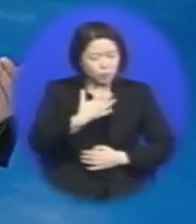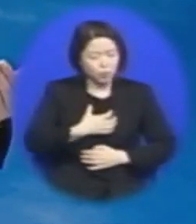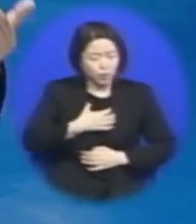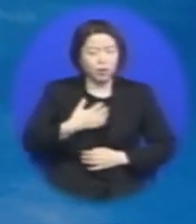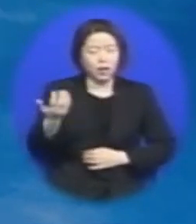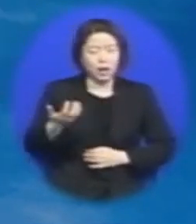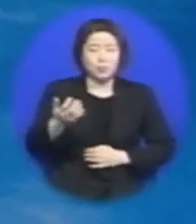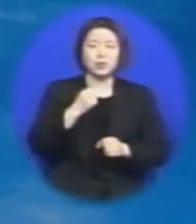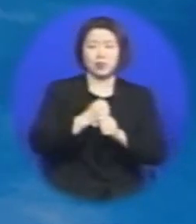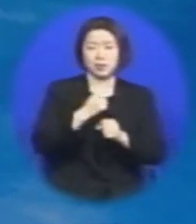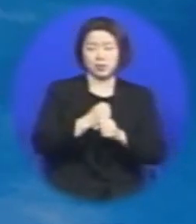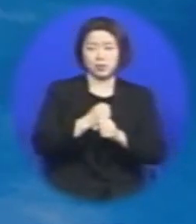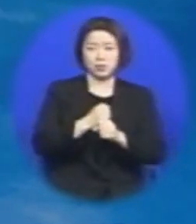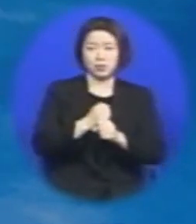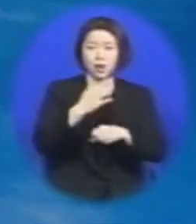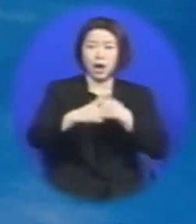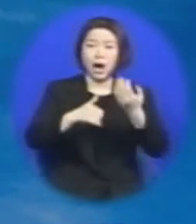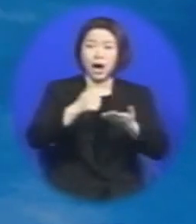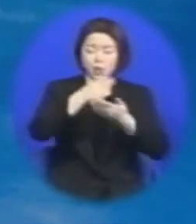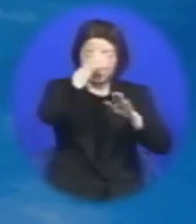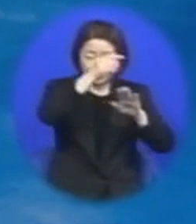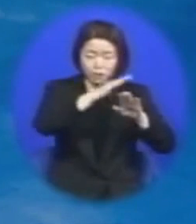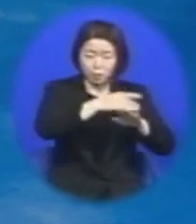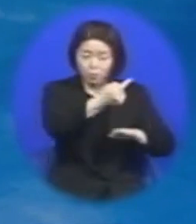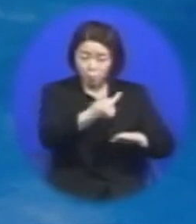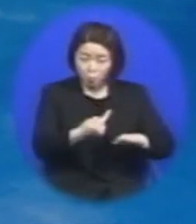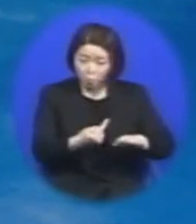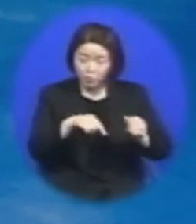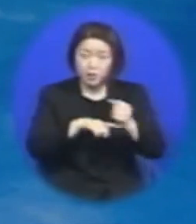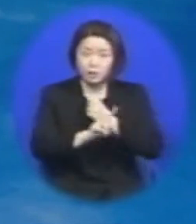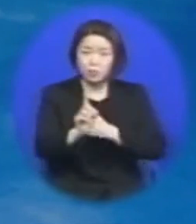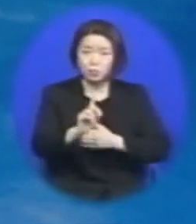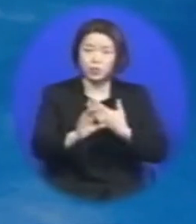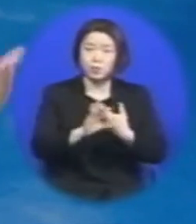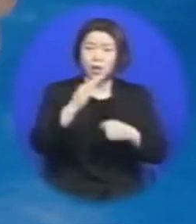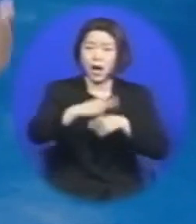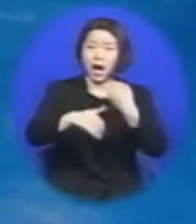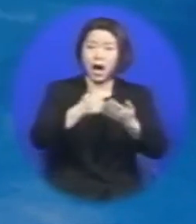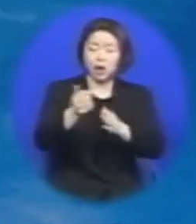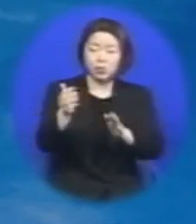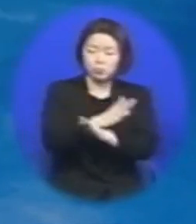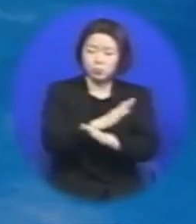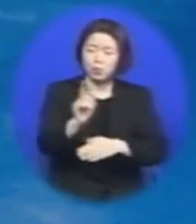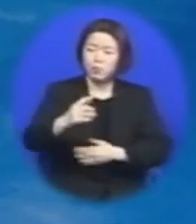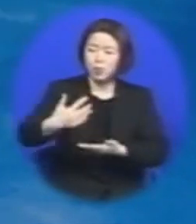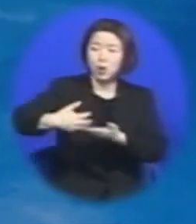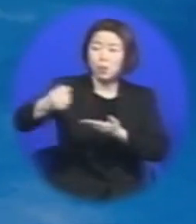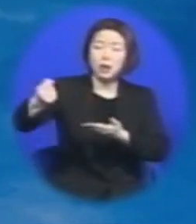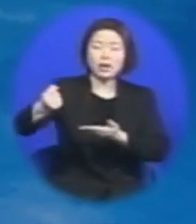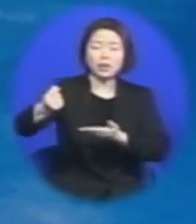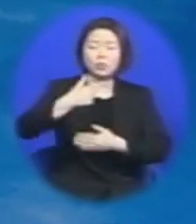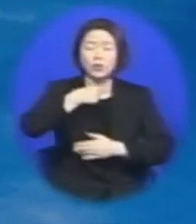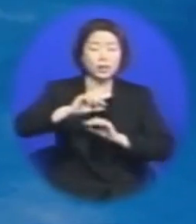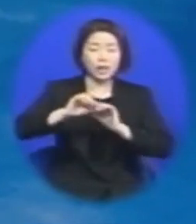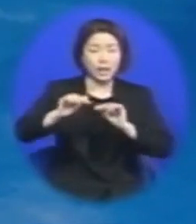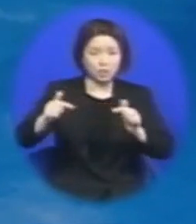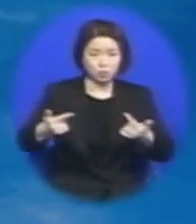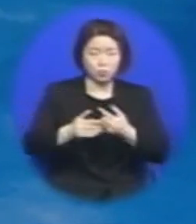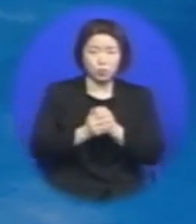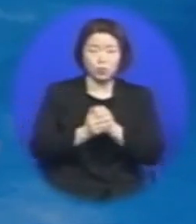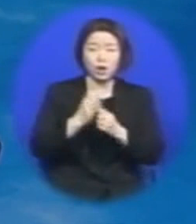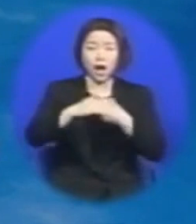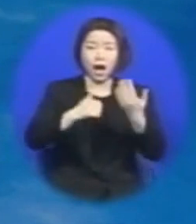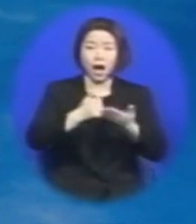우리에게 이렇게 예배로 나아오라고 하시는 이유는 하나님께서 우리로부터 뭘 받으시려고 하심이 보다는